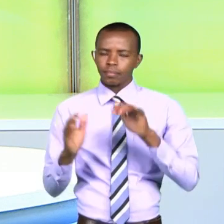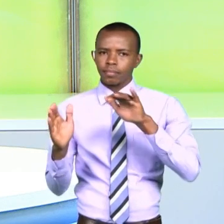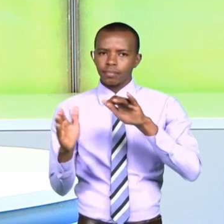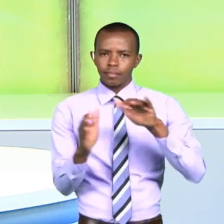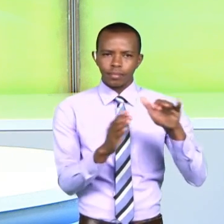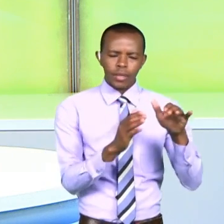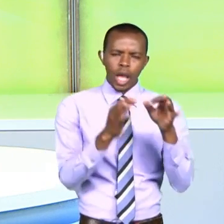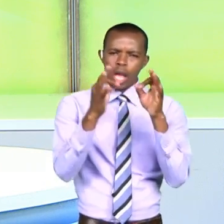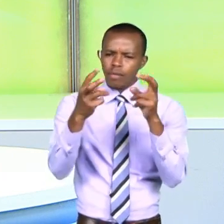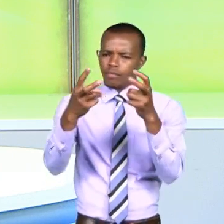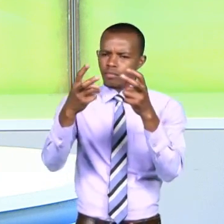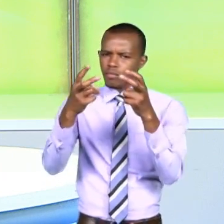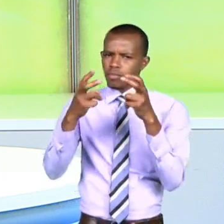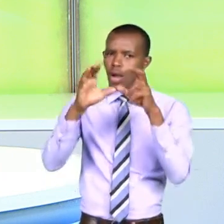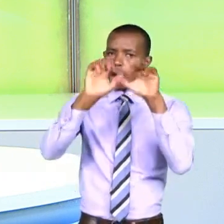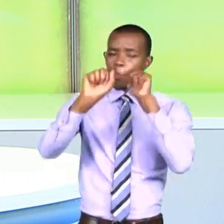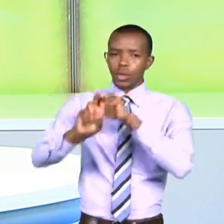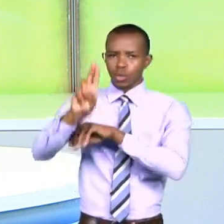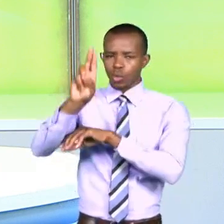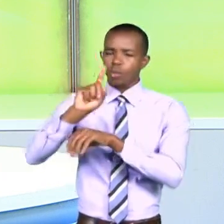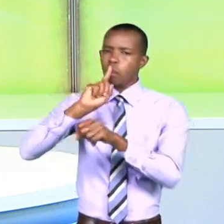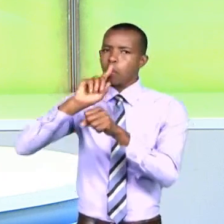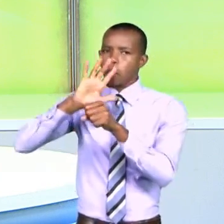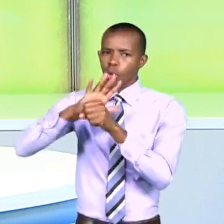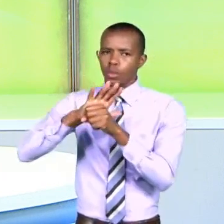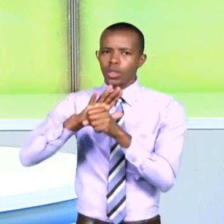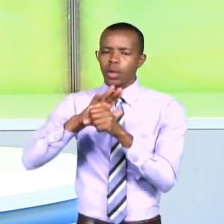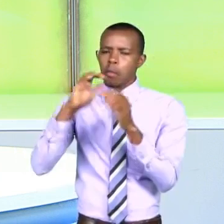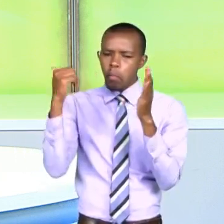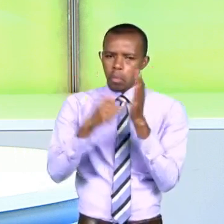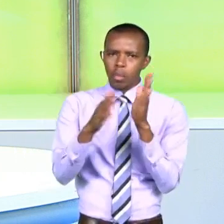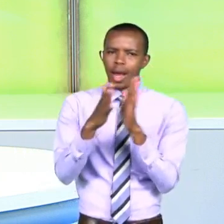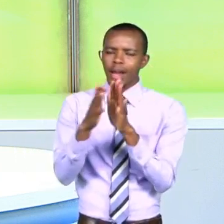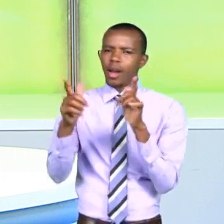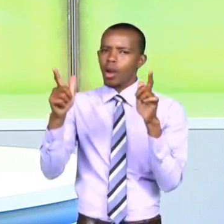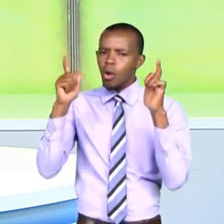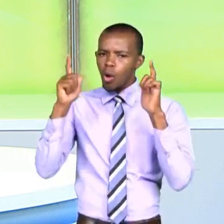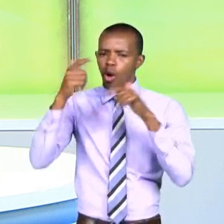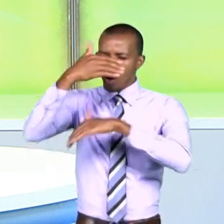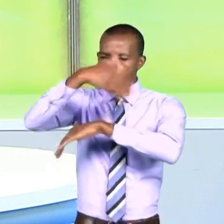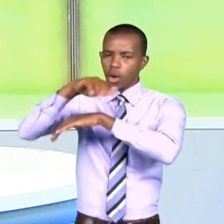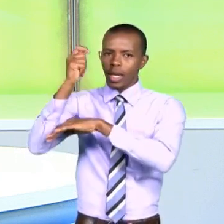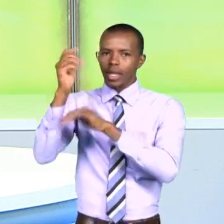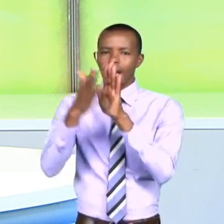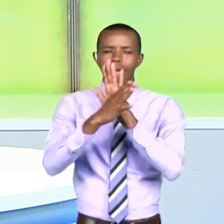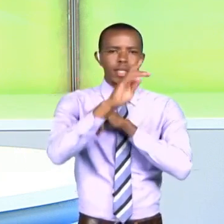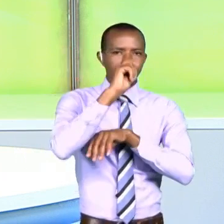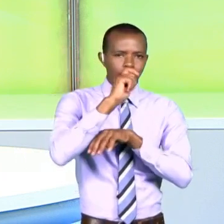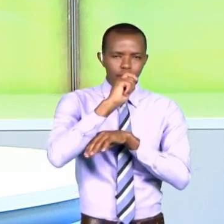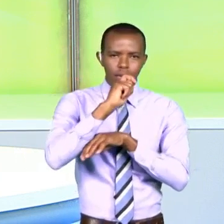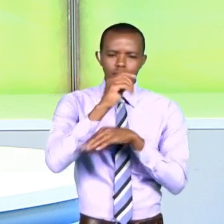Mtazamaji, kama ulivyomsikia Rais Uhuru Kenyatta, ameahidi kuwa mzozo na msongamano ulioko katika mipaka ya Kenya na nchi jirani ya